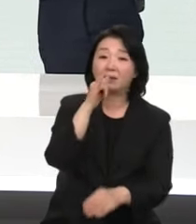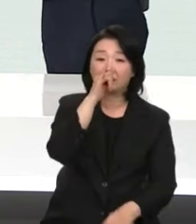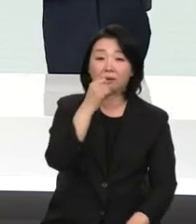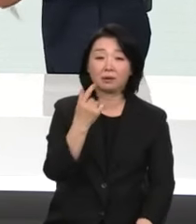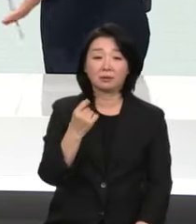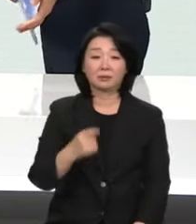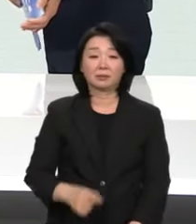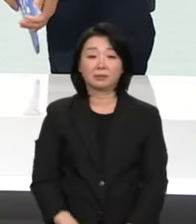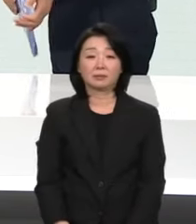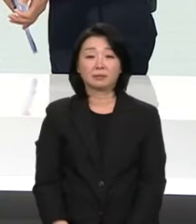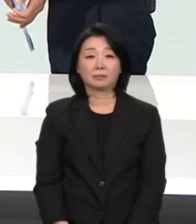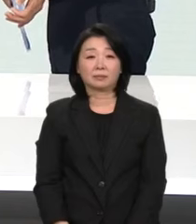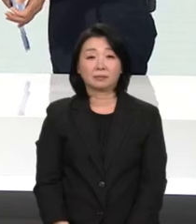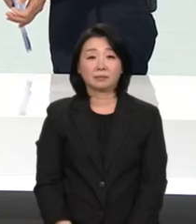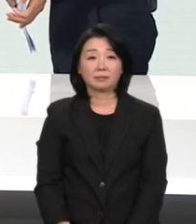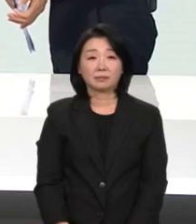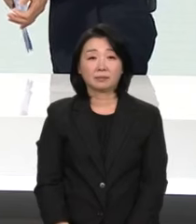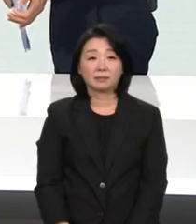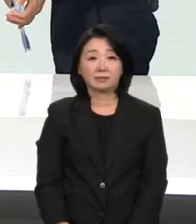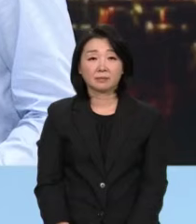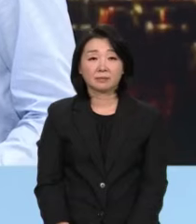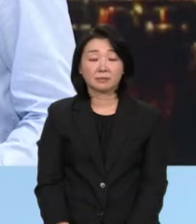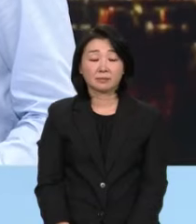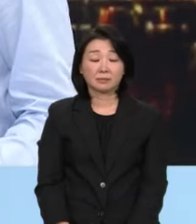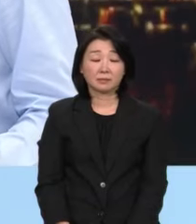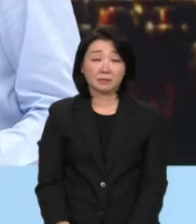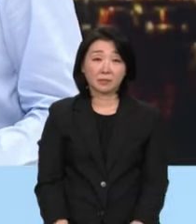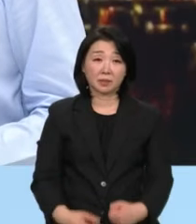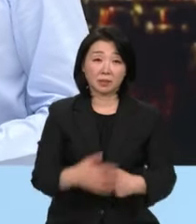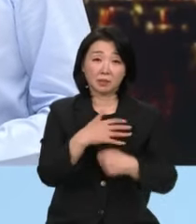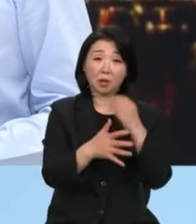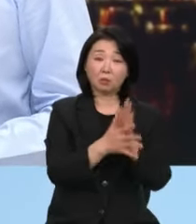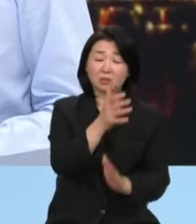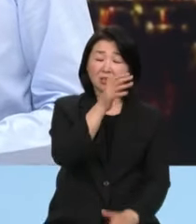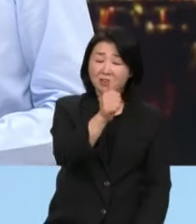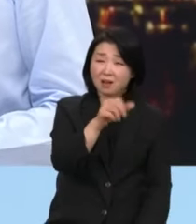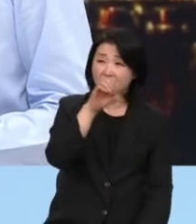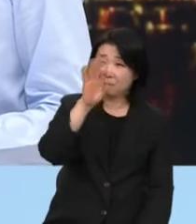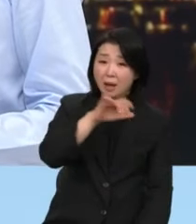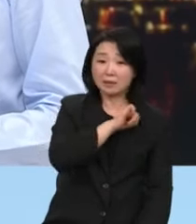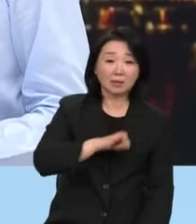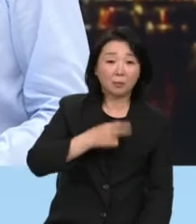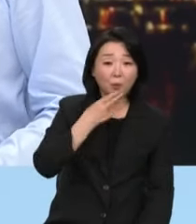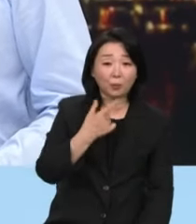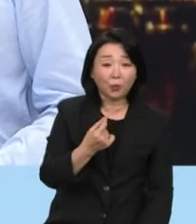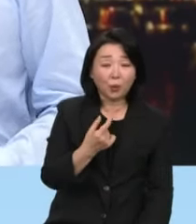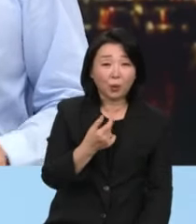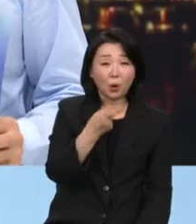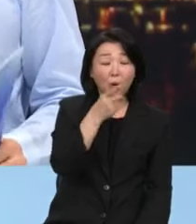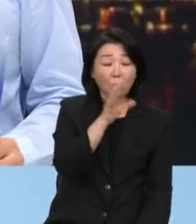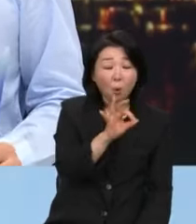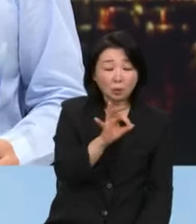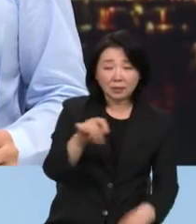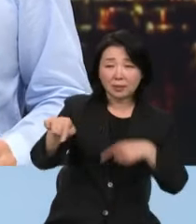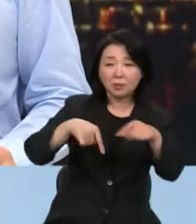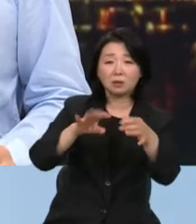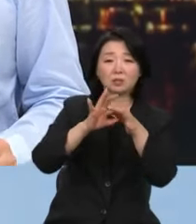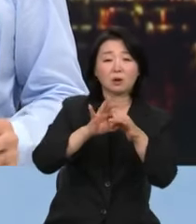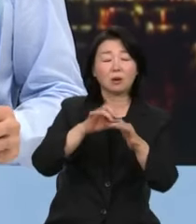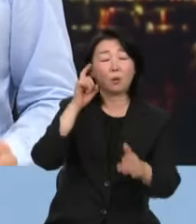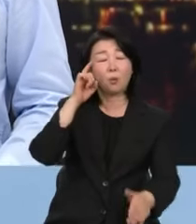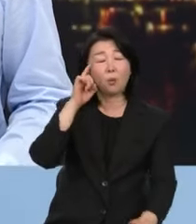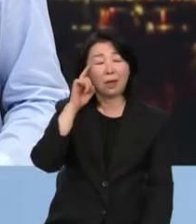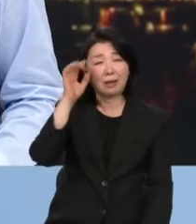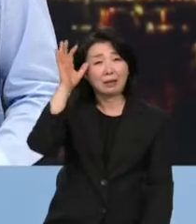지금 깔고 있다는 분석이 나옵니다. 네. 그런데 홍준표 시장이 이런 얘기 잘 안 참잖아요. 그렇습니다. 홍 시장은 정치권에서도 유독